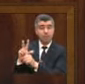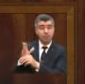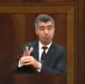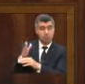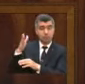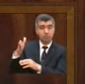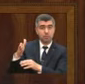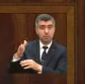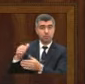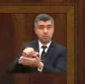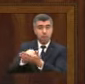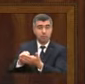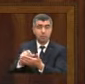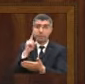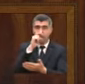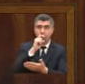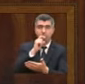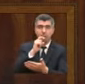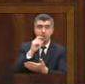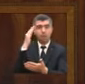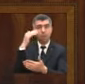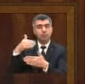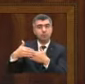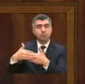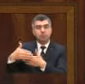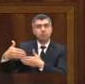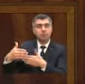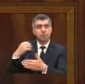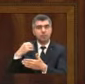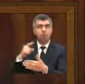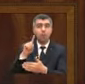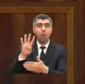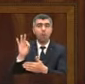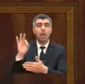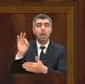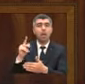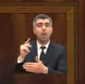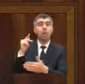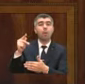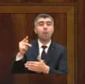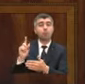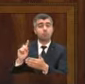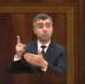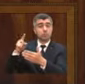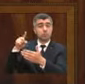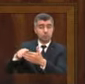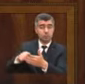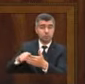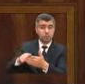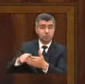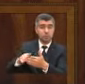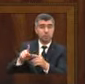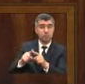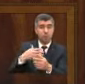جميع الاقاليم. حنا في قليب المن اقرب نقطه كتبعد 140 كيلومتر، خصو يهز هذيك الورقه باش يطلع يديبوزيها. واش